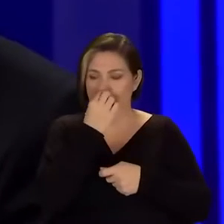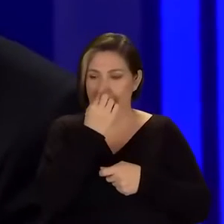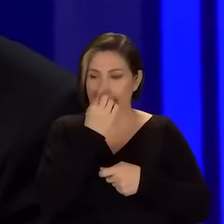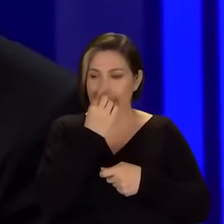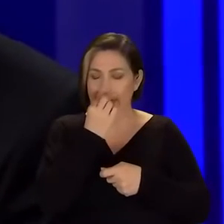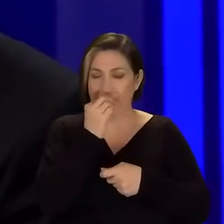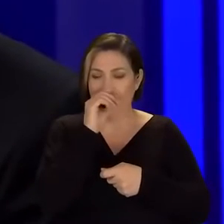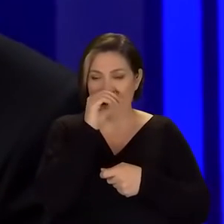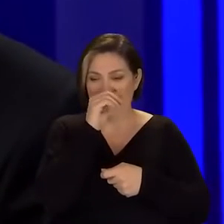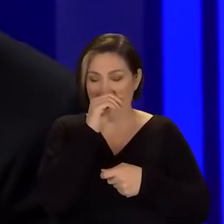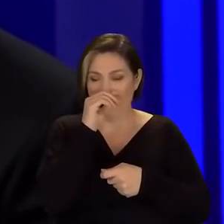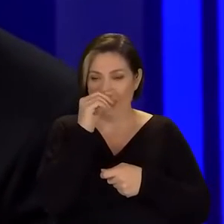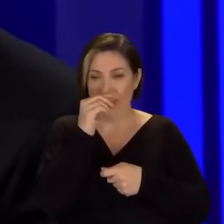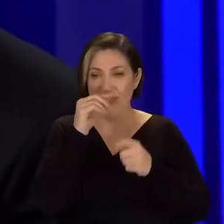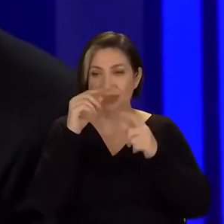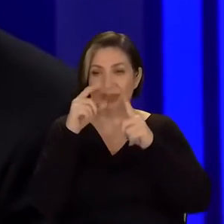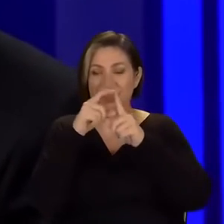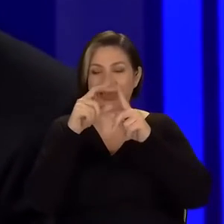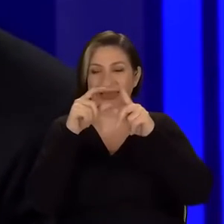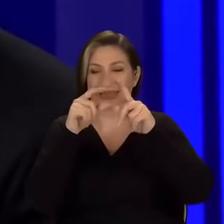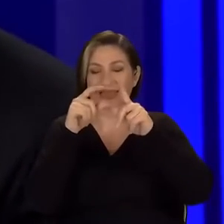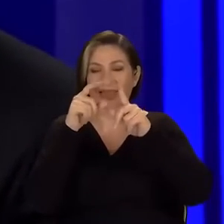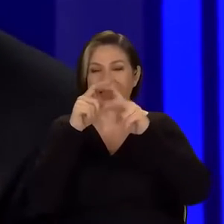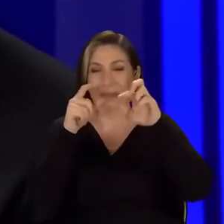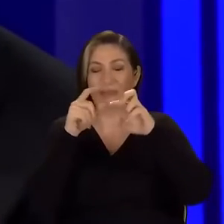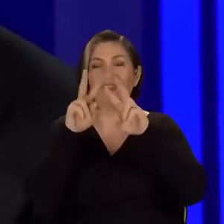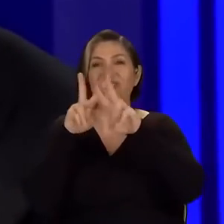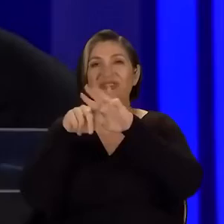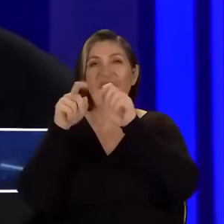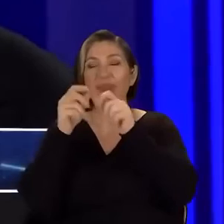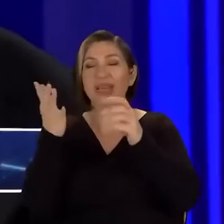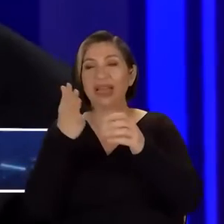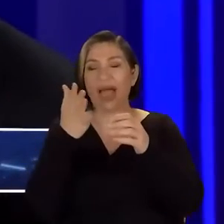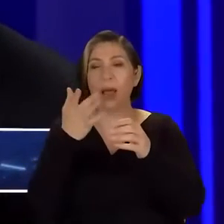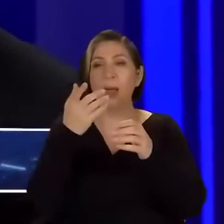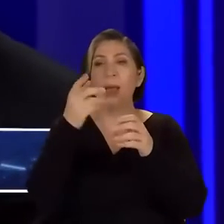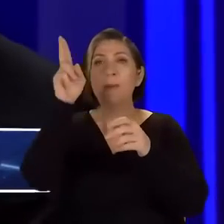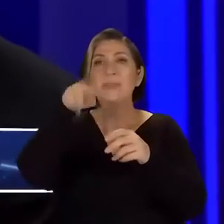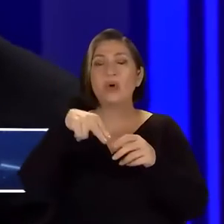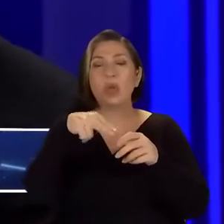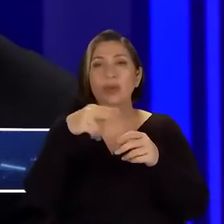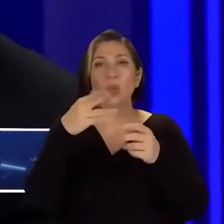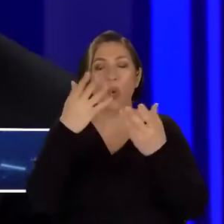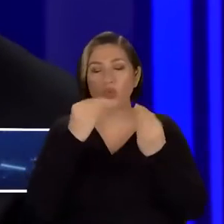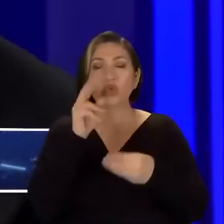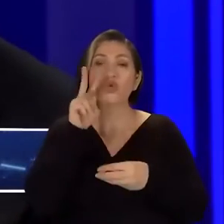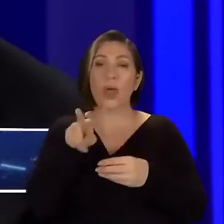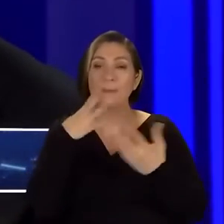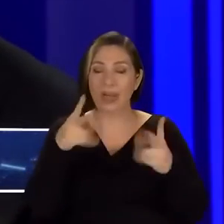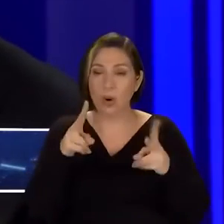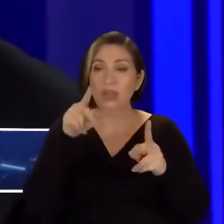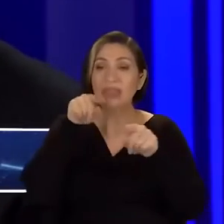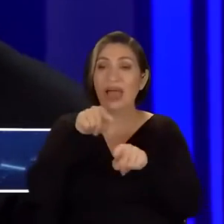işte şeyinde, Darknet ya da Deep Web'de ne kadar Bitcoin kullanıldığını bulabiliyorlar çünkü takip edilebiliyor. Evet. Evet,